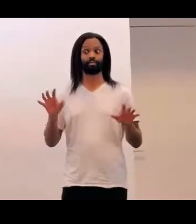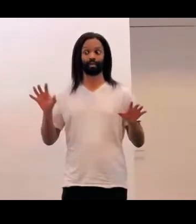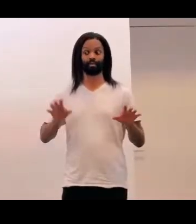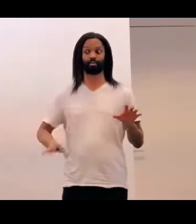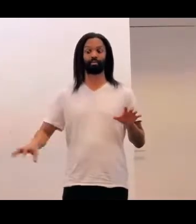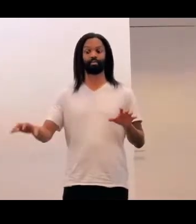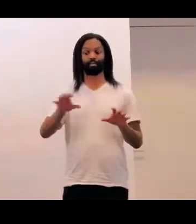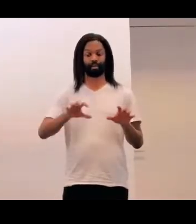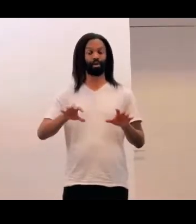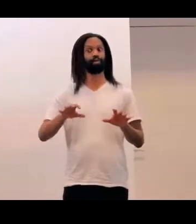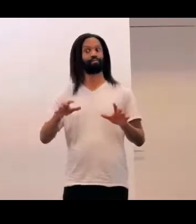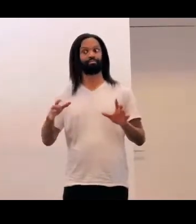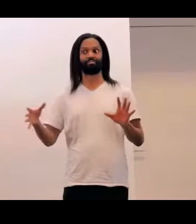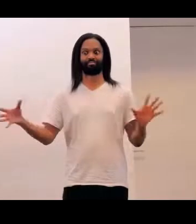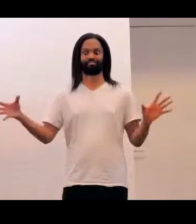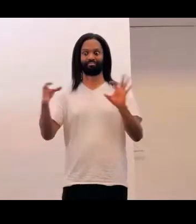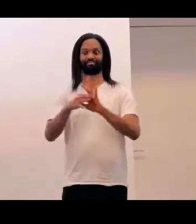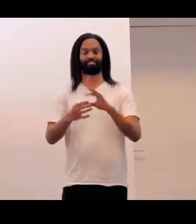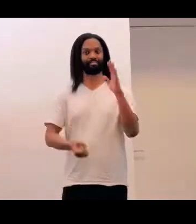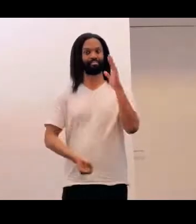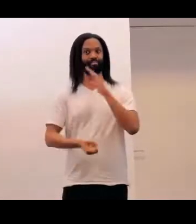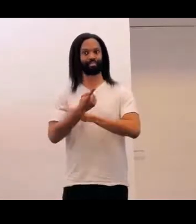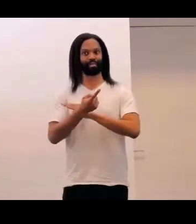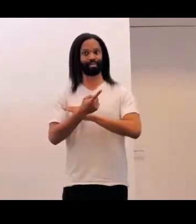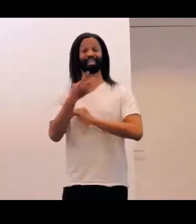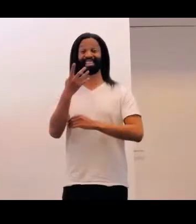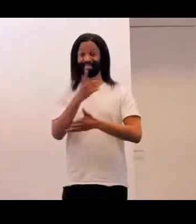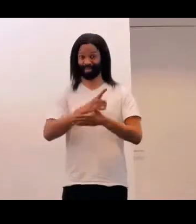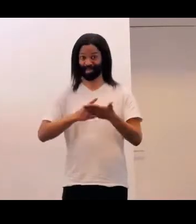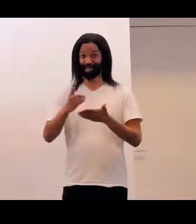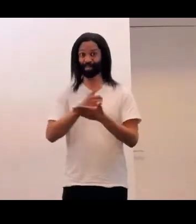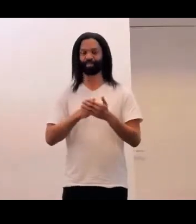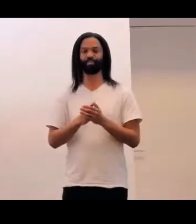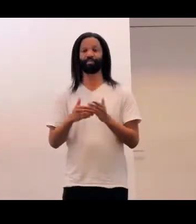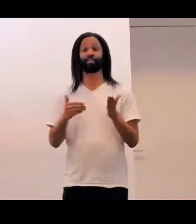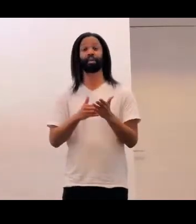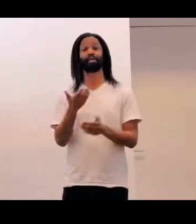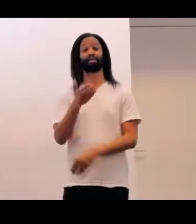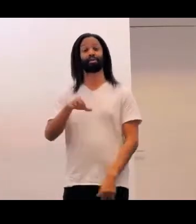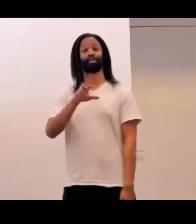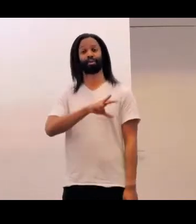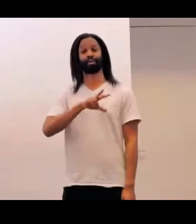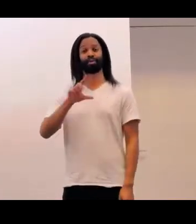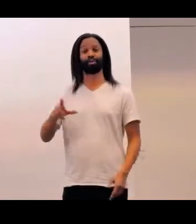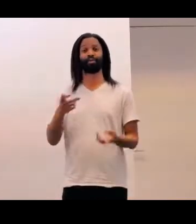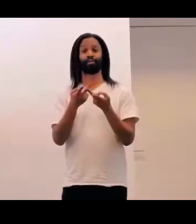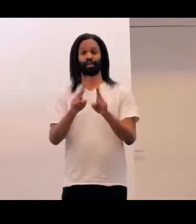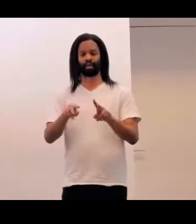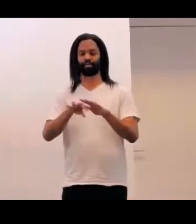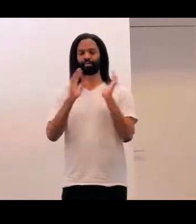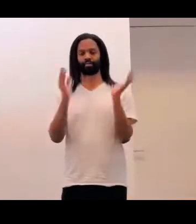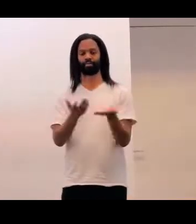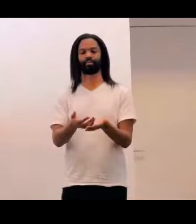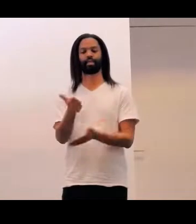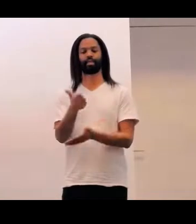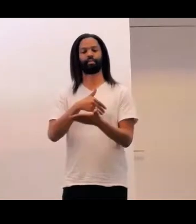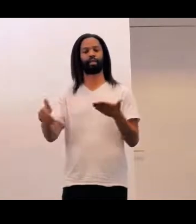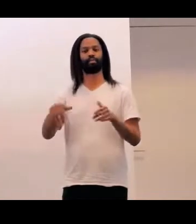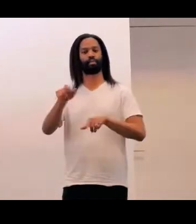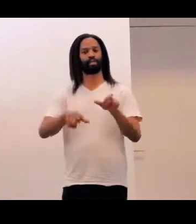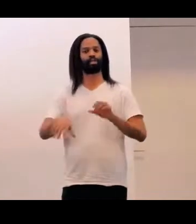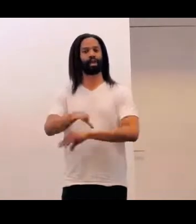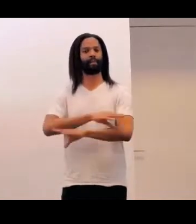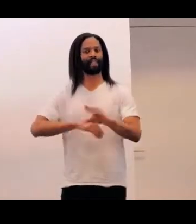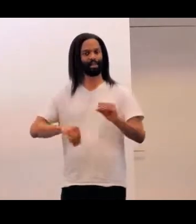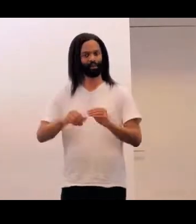sur 4 départements du Grand Est, avec 1132 communes fortes de plus d'un million d'habitants. Les